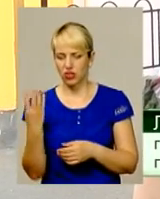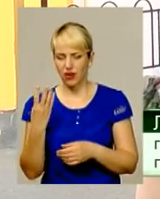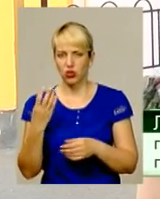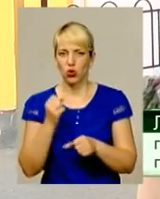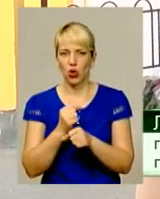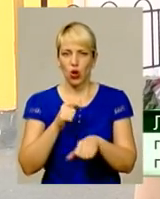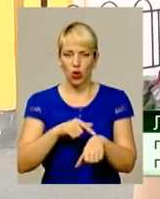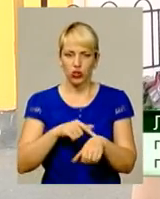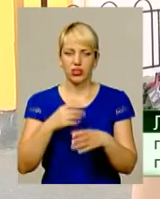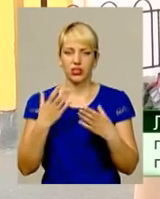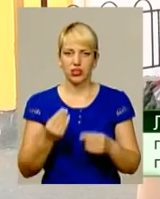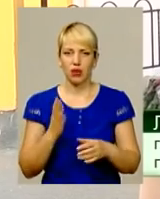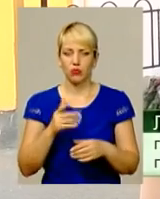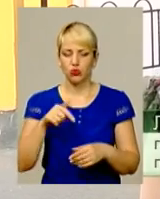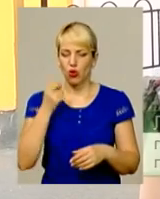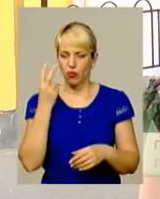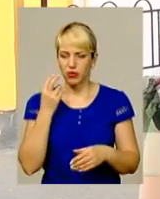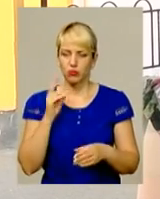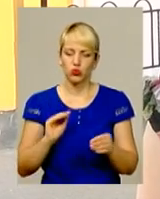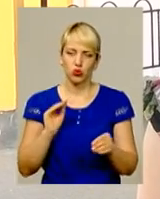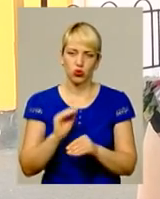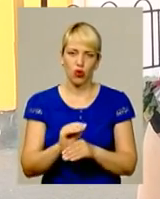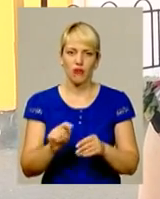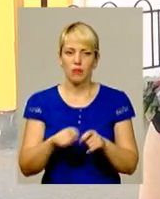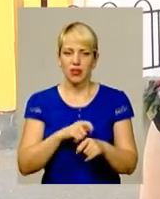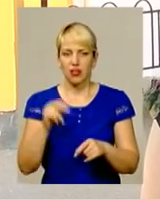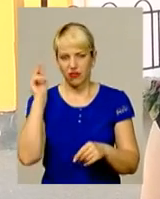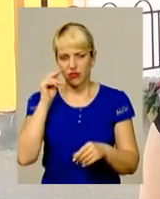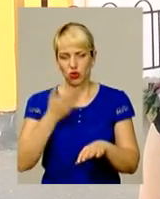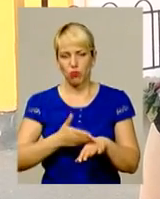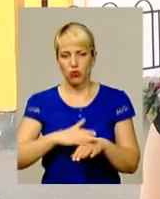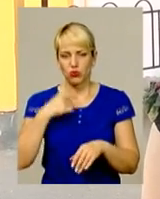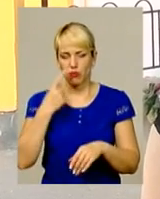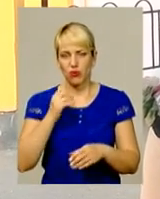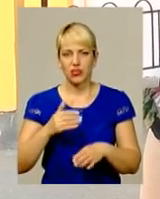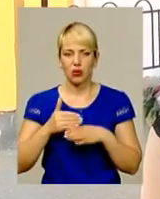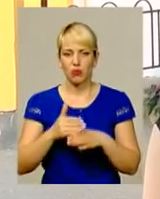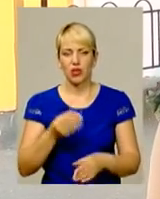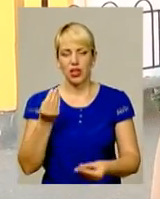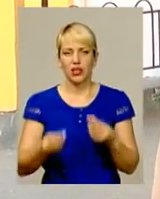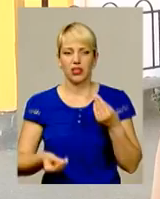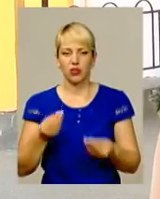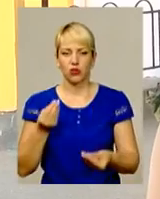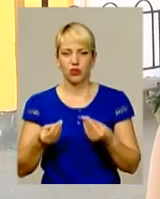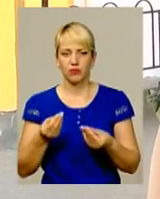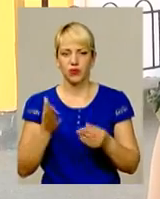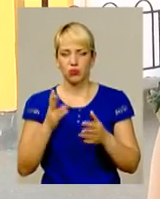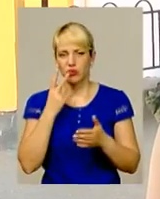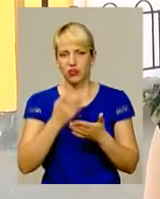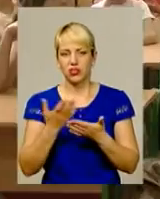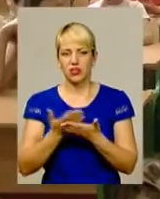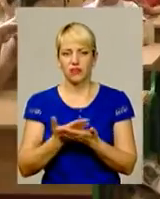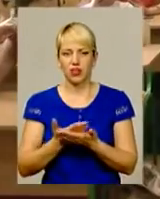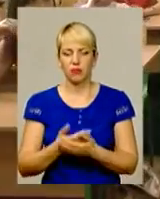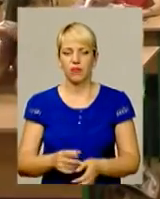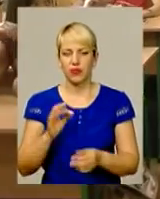мають тут у нас обід, будуть мати додатковий матеріал і вивчення польської мови за допомогою ігор, забав, дивитися фільми